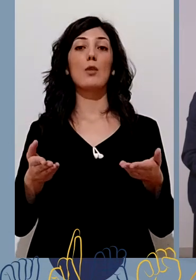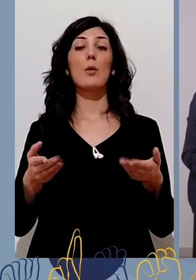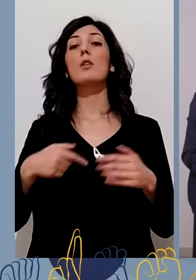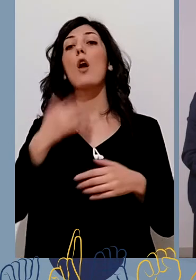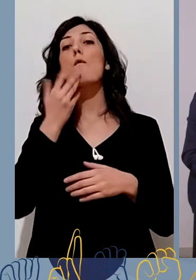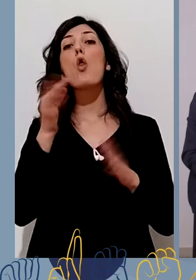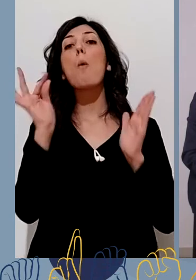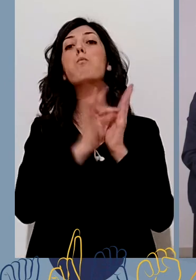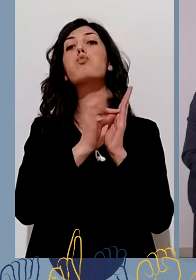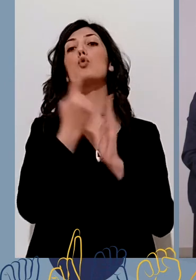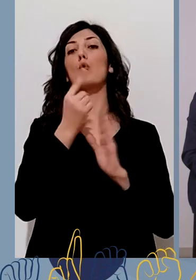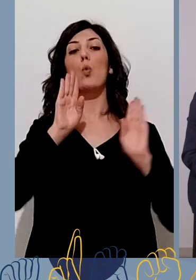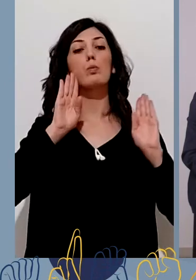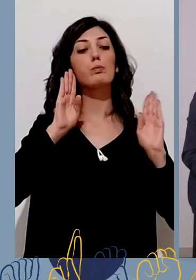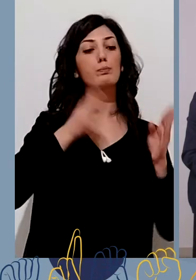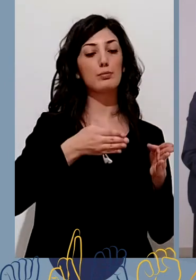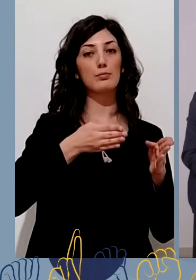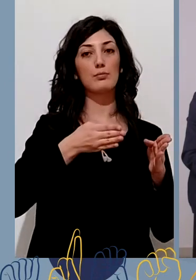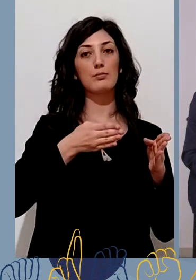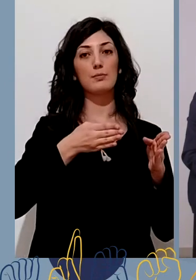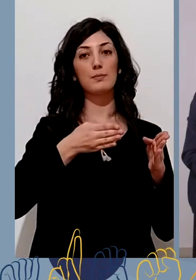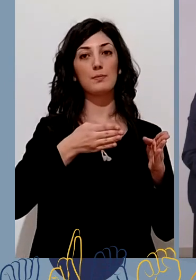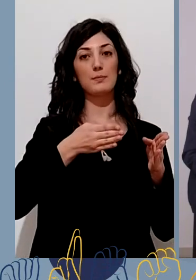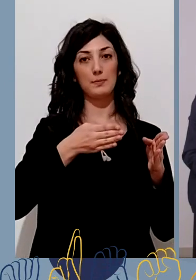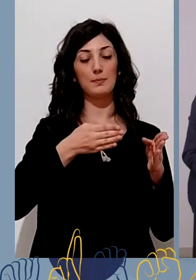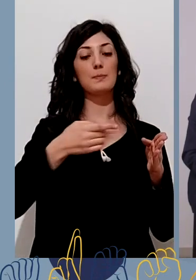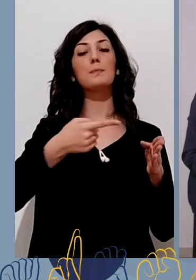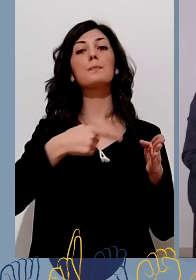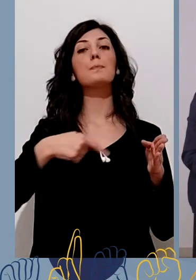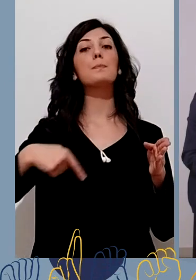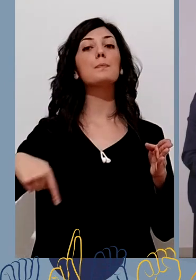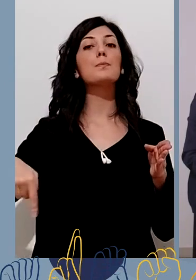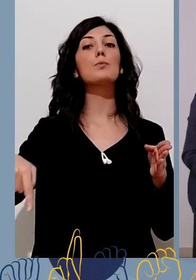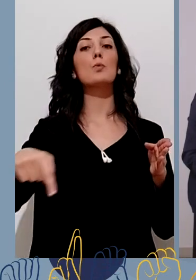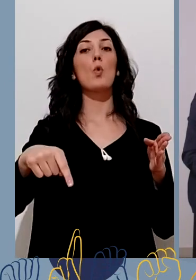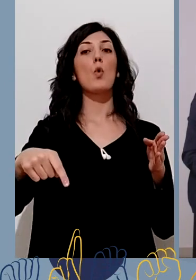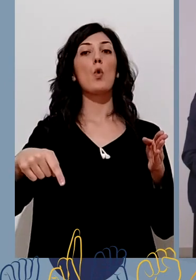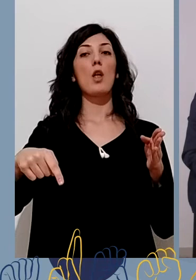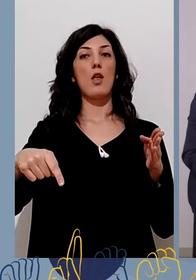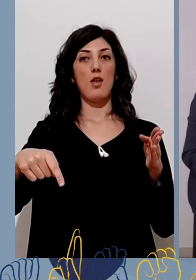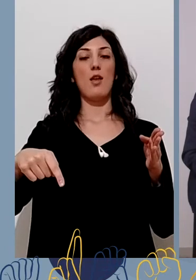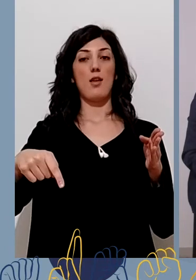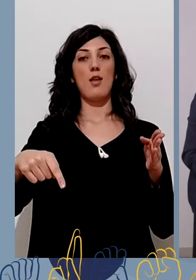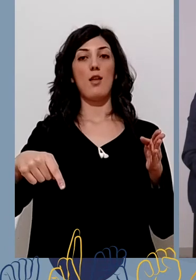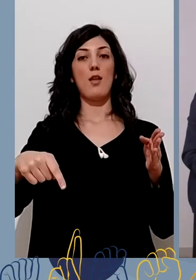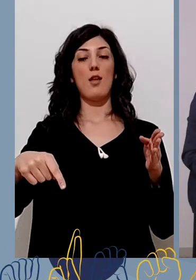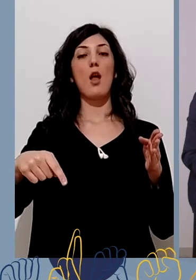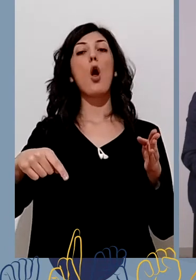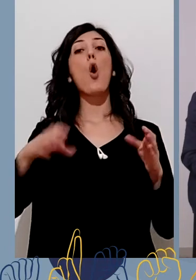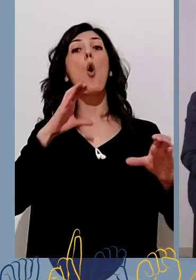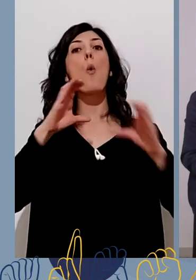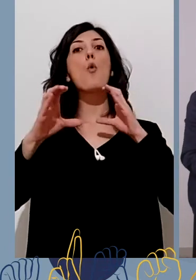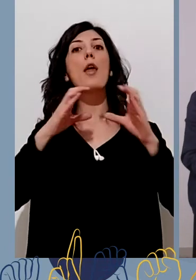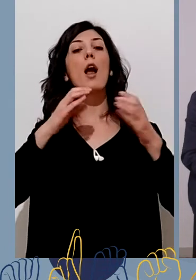più noi ampliamo, appunto, il nostro canale di comunicazione, tanto più può